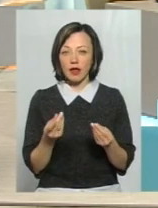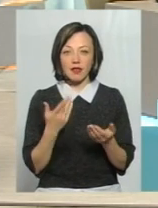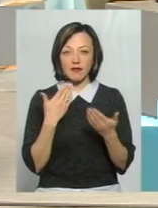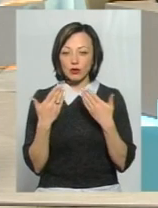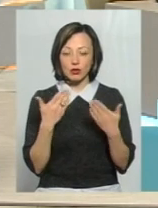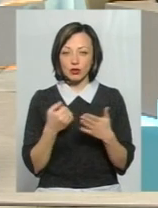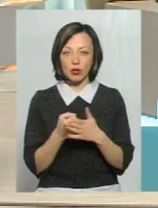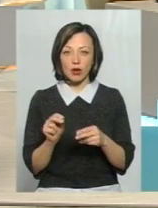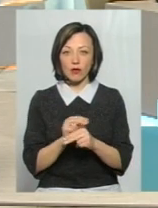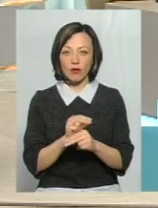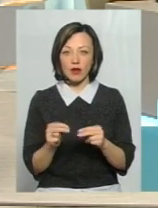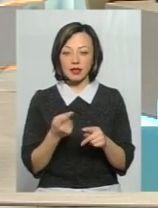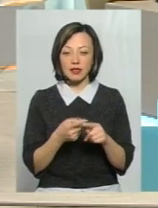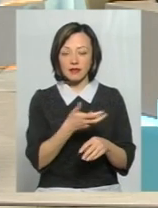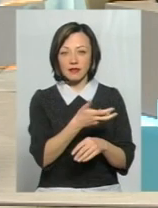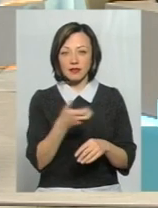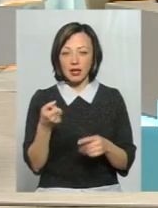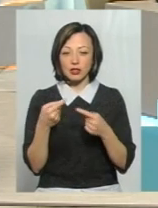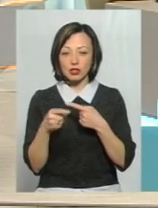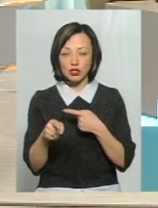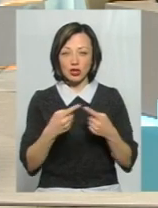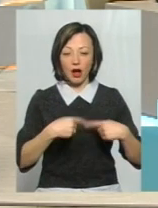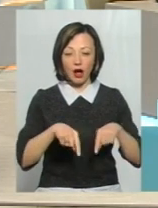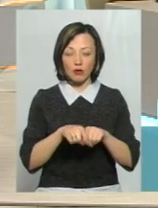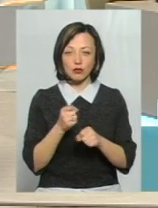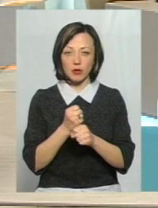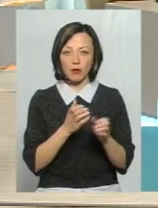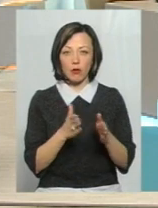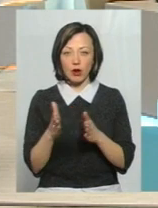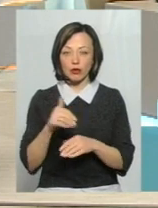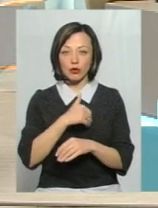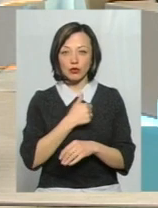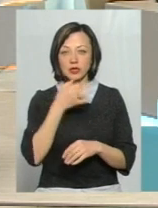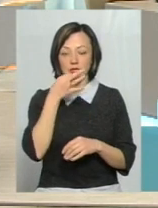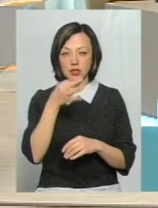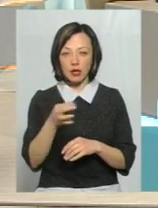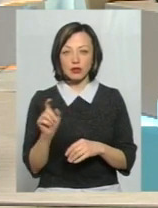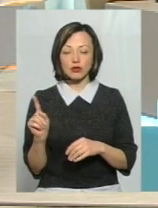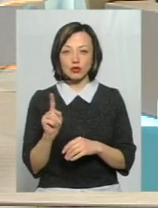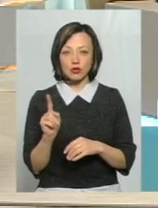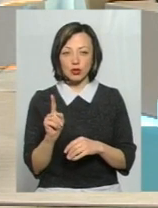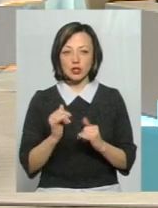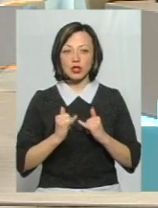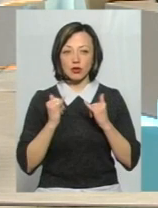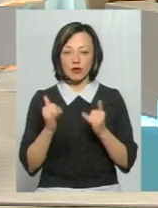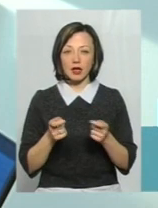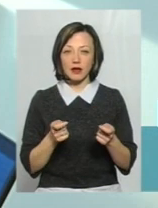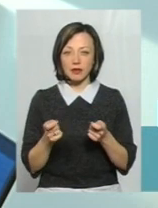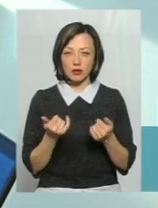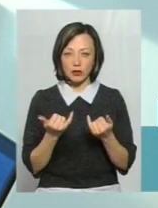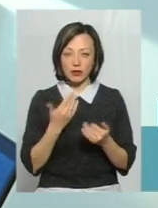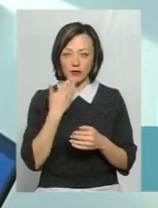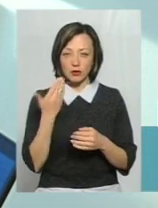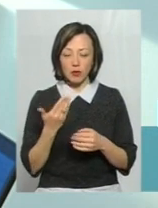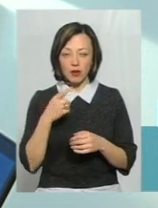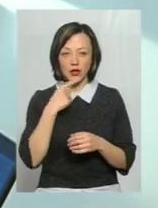відношення до лікування. Це взято з інших галузей, щоб зробити порядок. І хочу вам сказати, що і шановний керівник, який сьогодні виступав